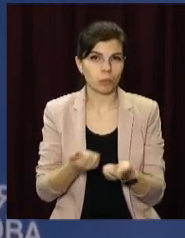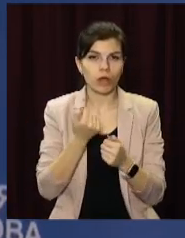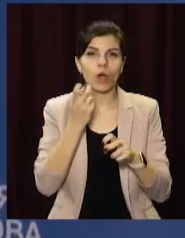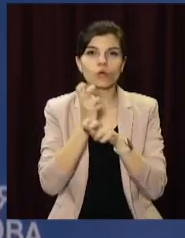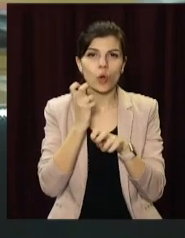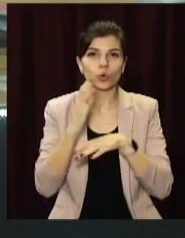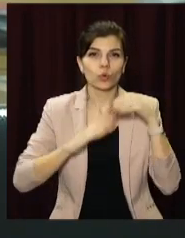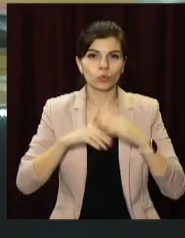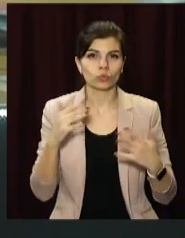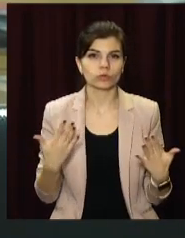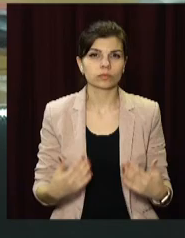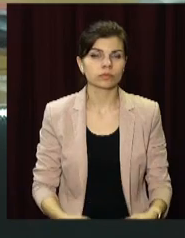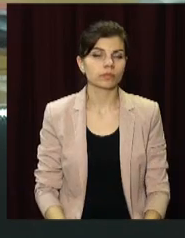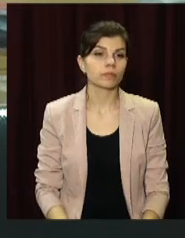рук.